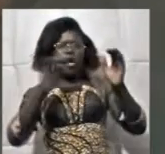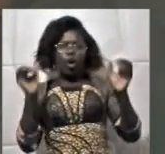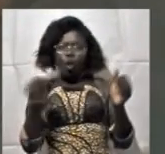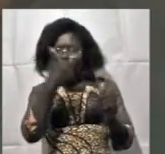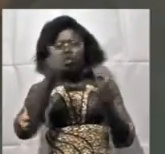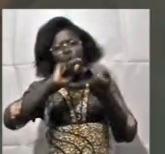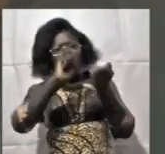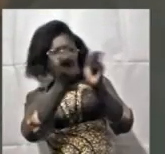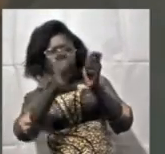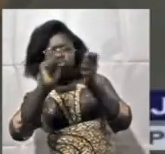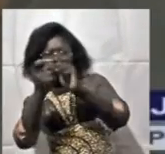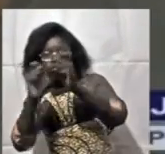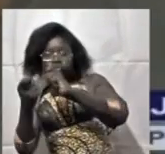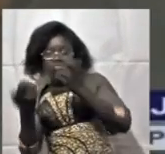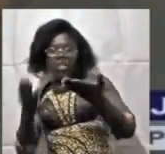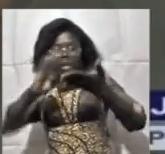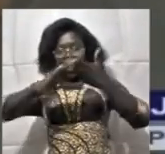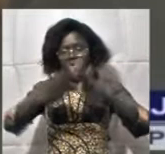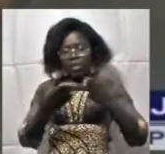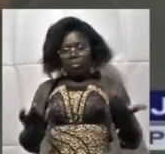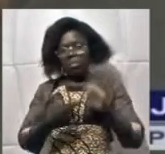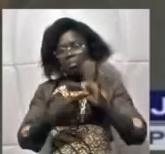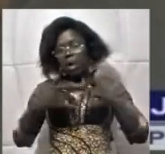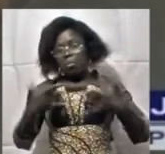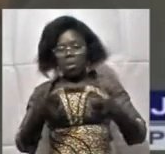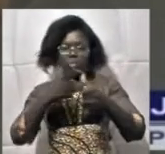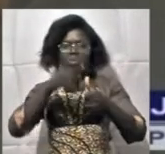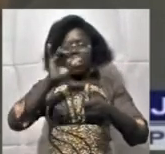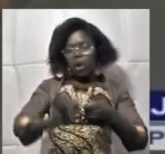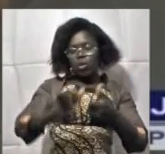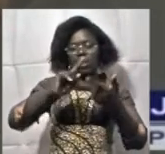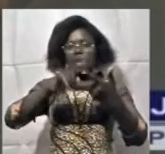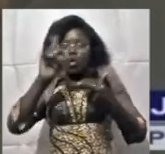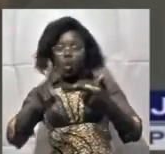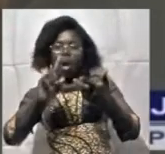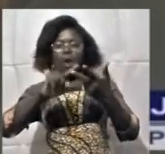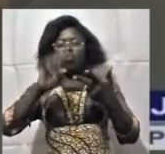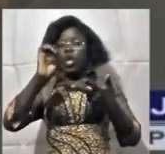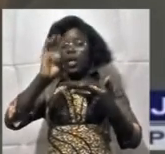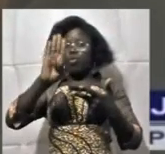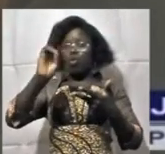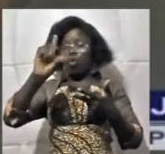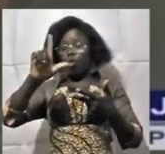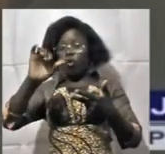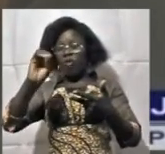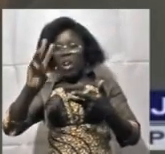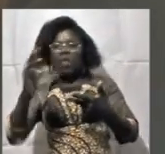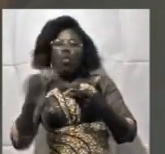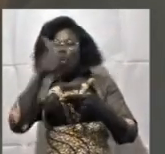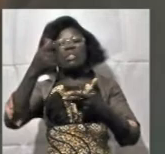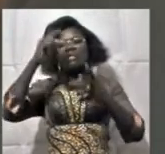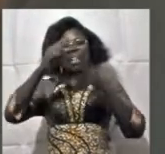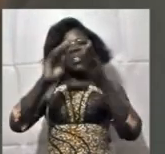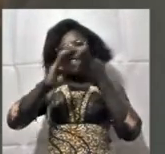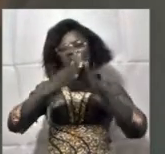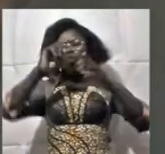d'hôtels récents en construction ou en réhabilitation dans des villes telles Yaoundé,